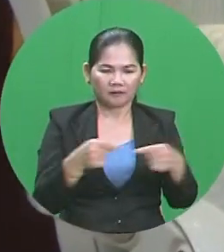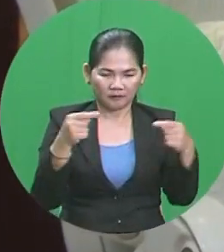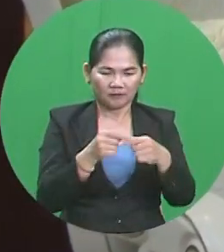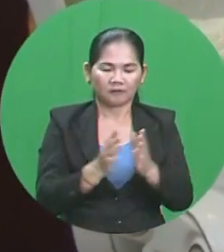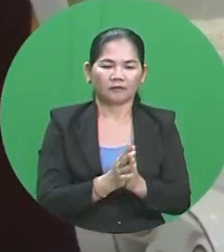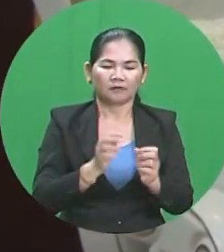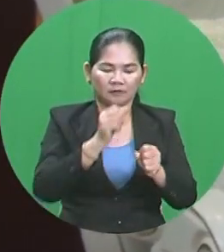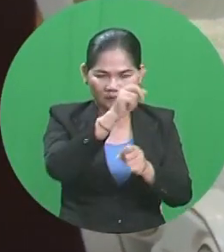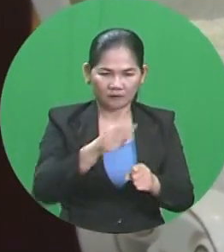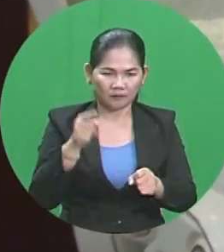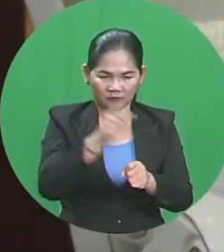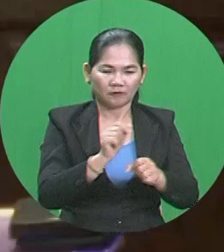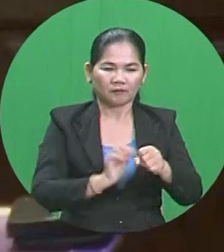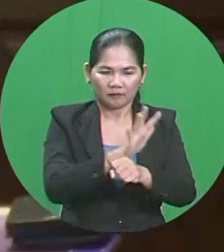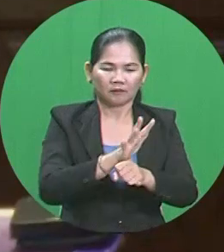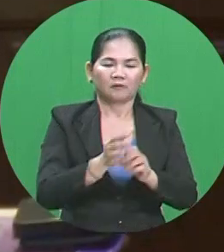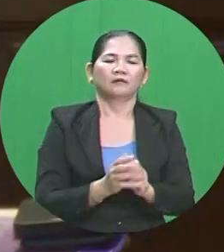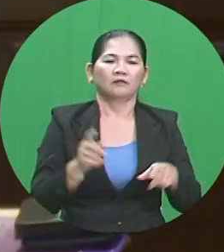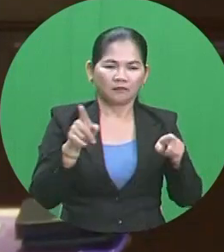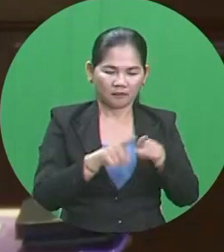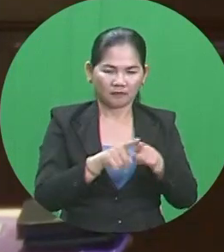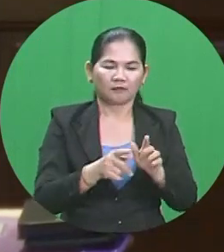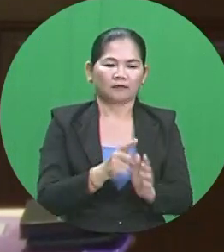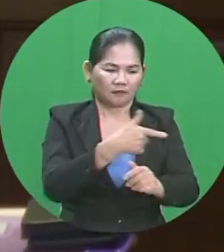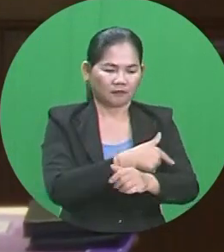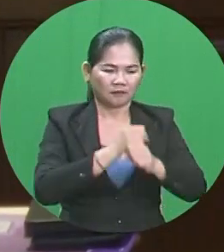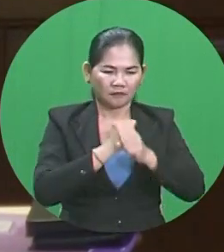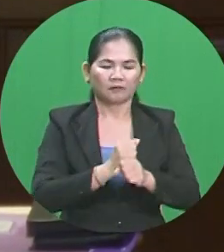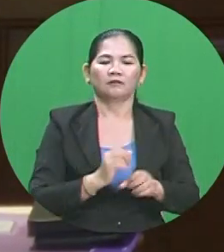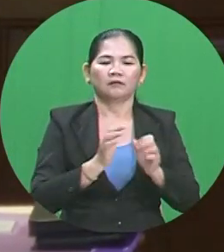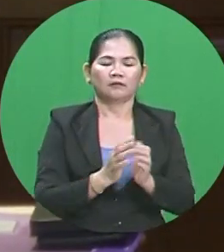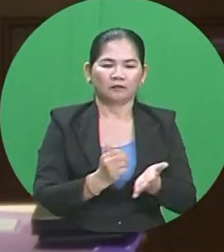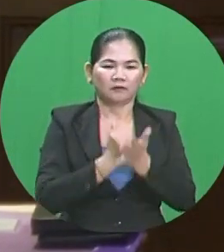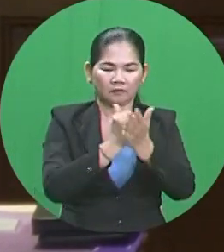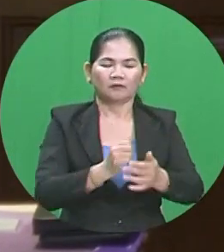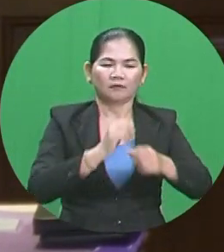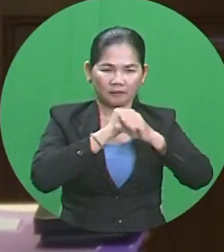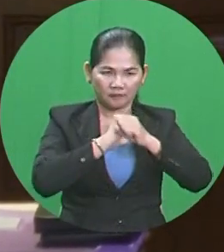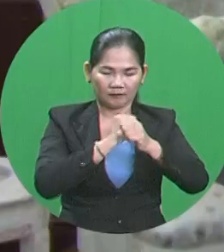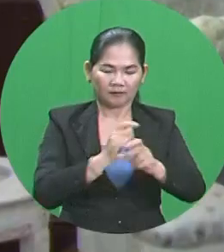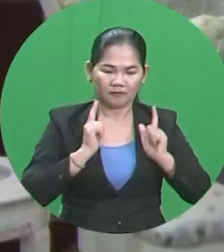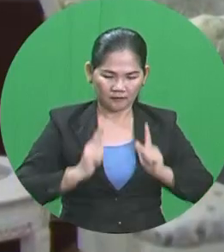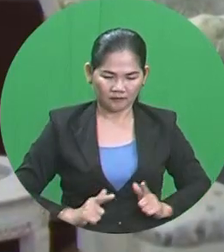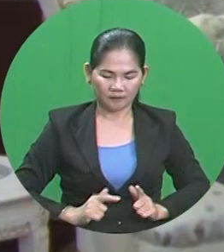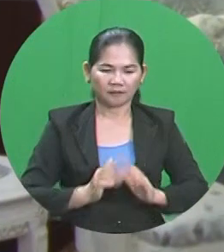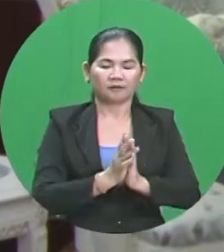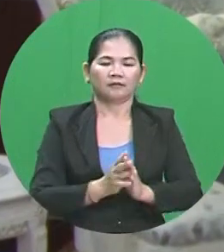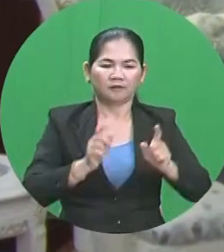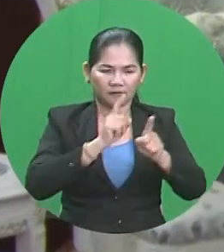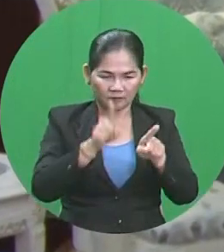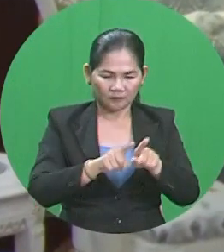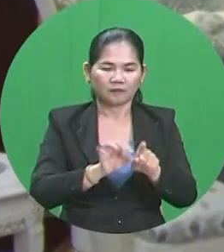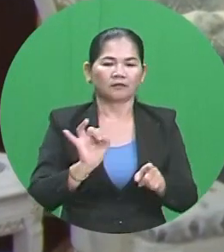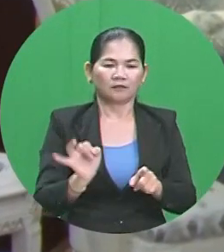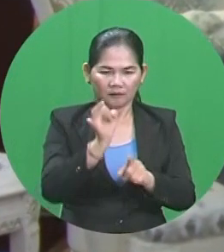ងឈានទៅលុបបំបាត់ជំងឺ COVID-19 ព្រោះវ៉ាក់សាំងនេះមិនត្រឹមតែជួយការពារអាយុជីវិតប្រជាជននិងអាចយក